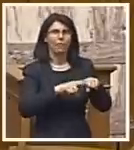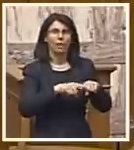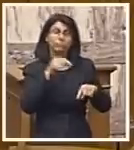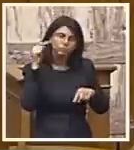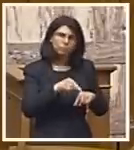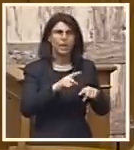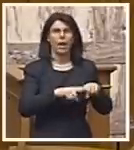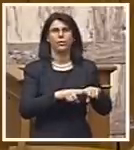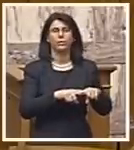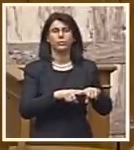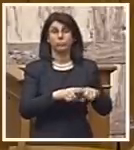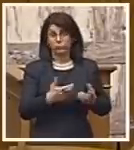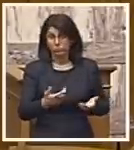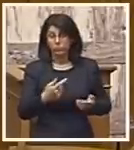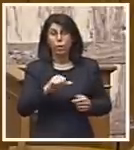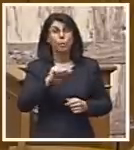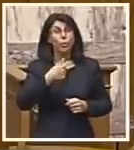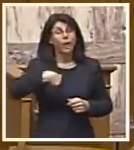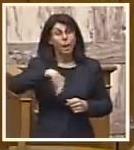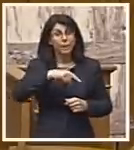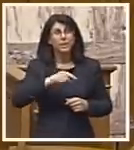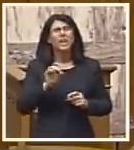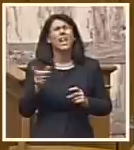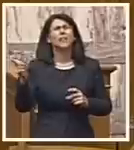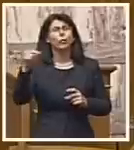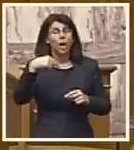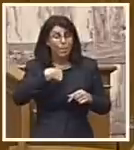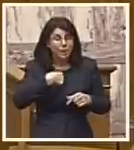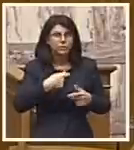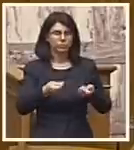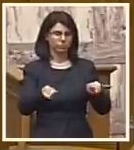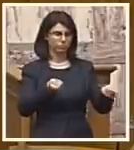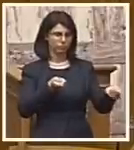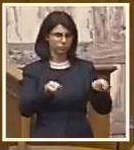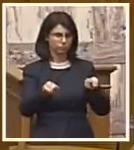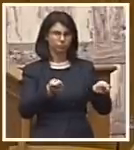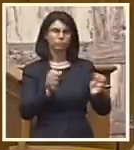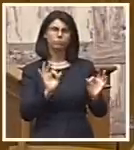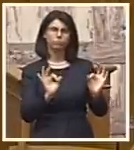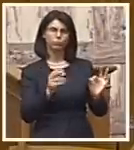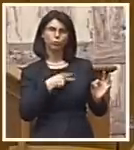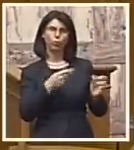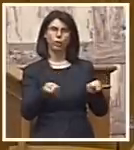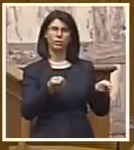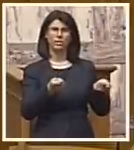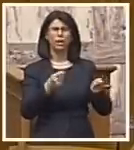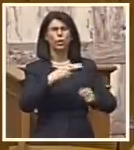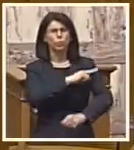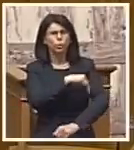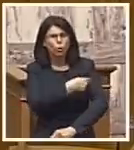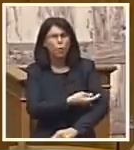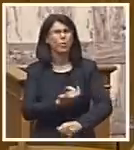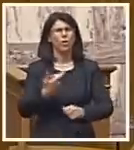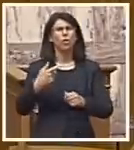διαπραγματεύσεις. Και πρώτη εμείς και κανένας άλλος θα βάλουμε τάξη στα του οίκου μας. Από τα νοσοκομεία μέχρι τις